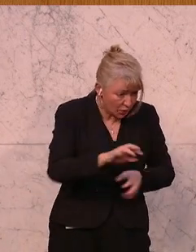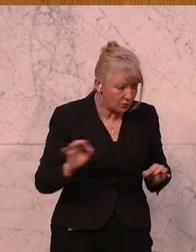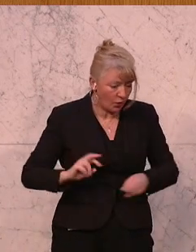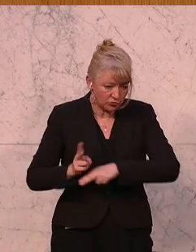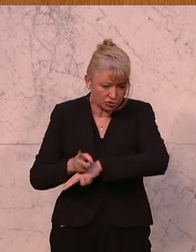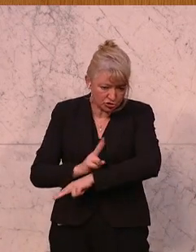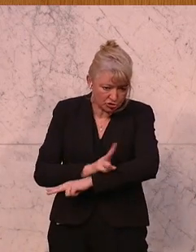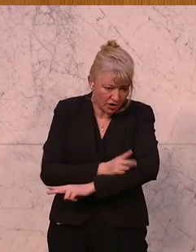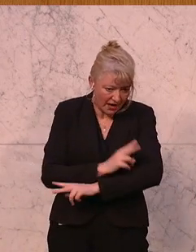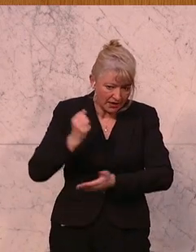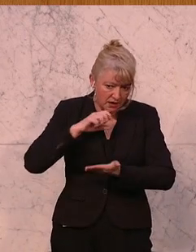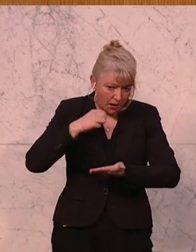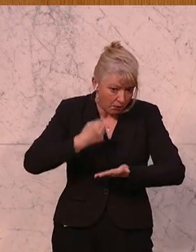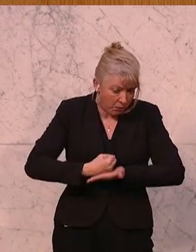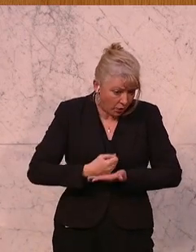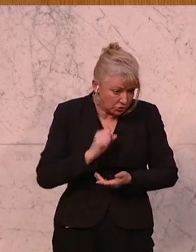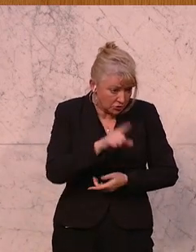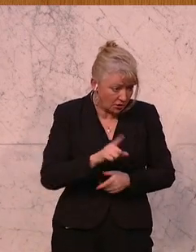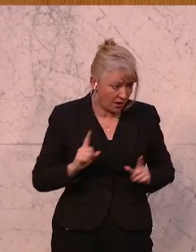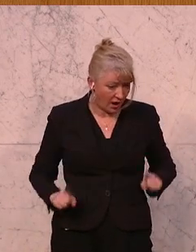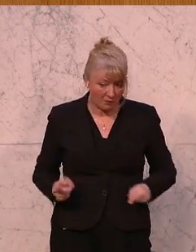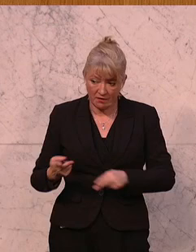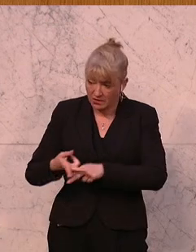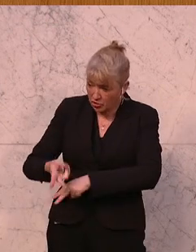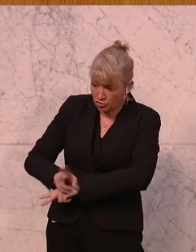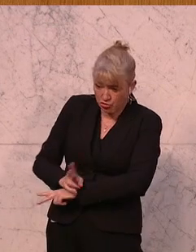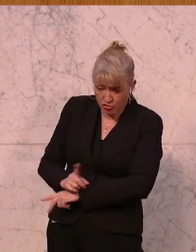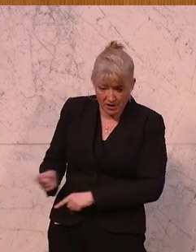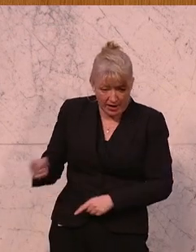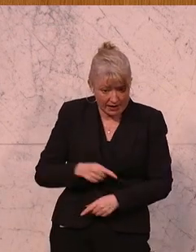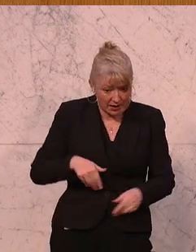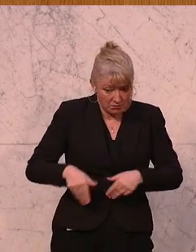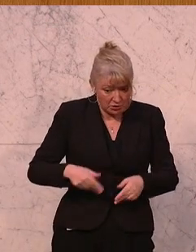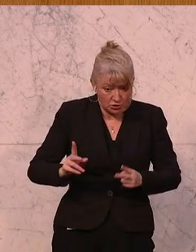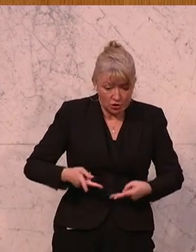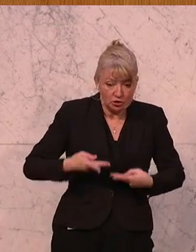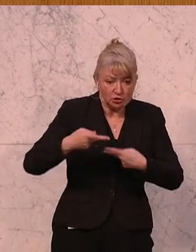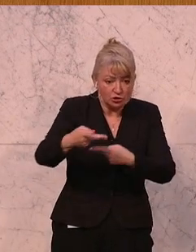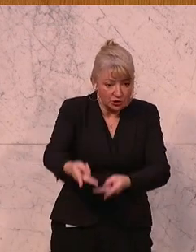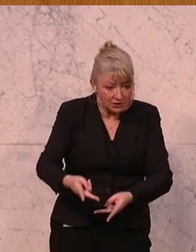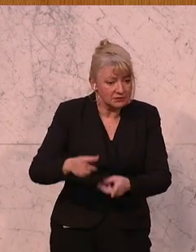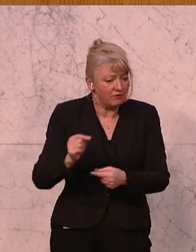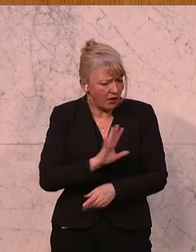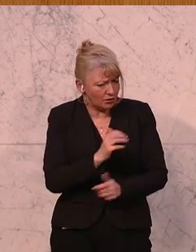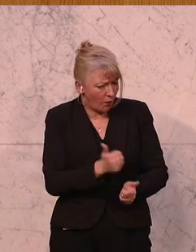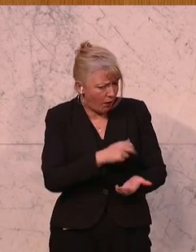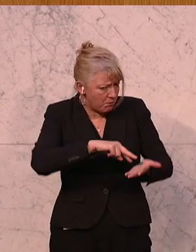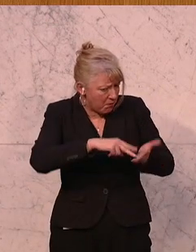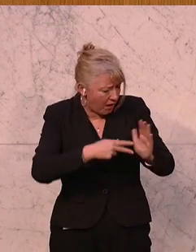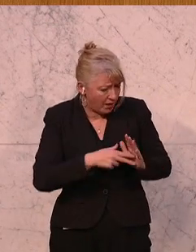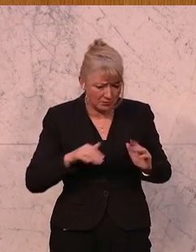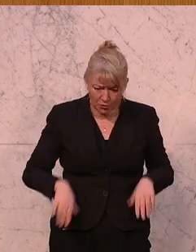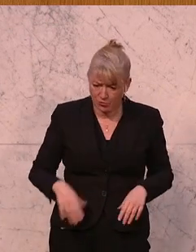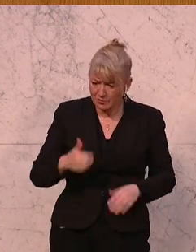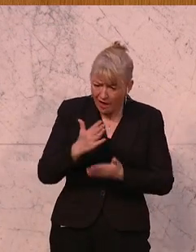Schneckenpost. Aber wenn du sozusagen eine Schnecke wahrscheinlich aus dem Wirtschaftsministerium losschickst mit dem Brief, mit diesem tollen Plan des Wirtschaftsministers, sollte der ja innerhalb von